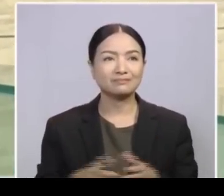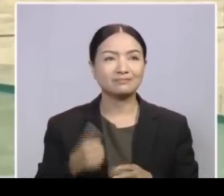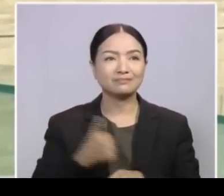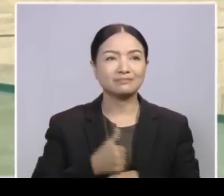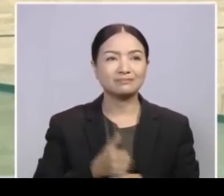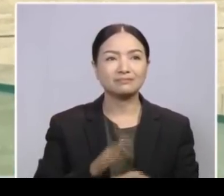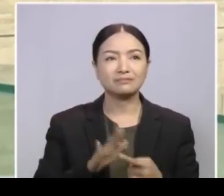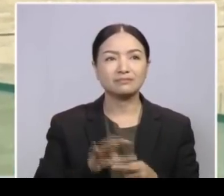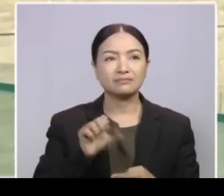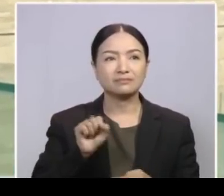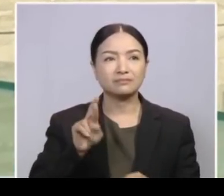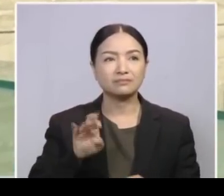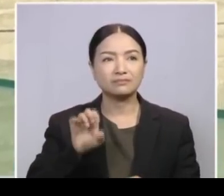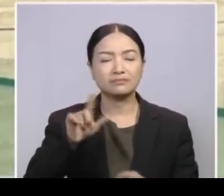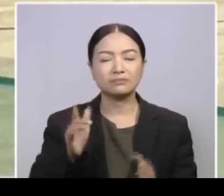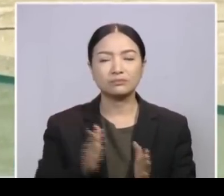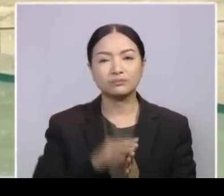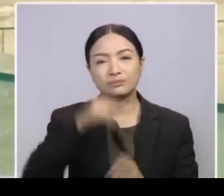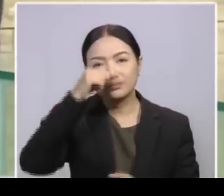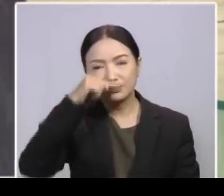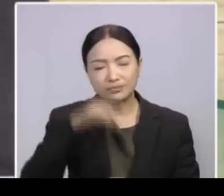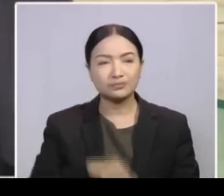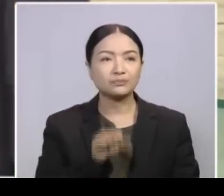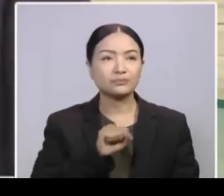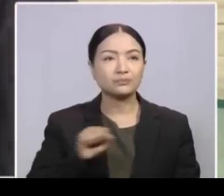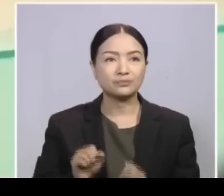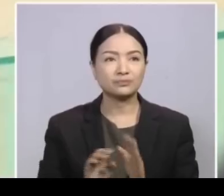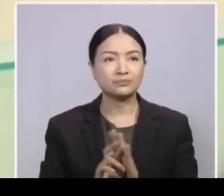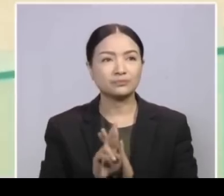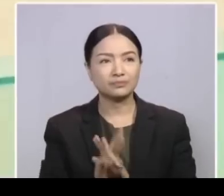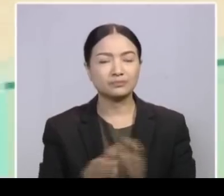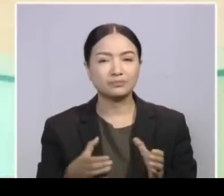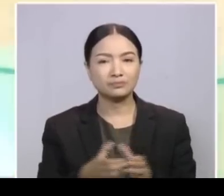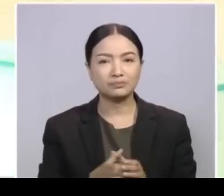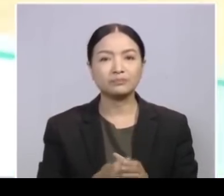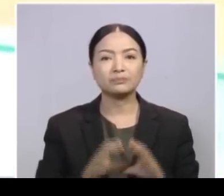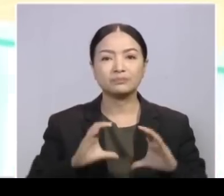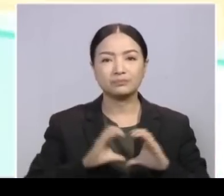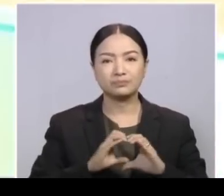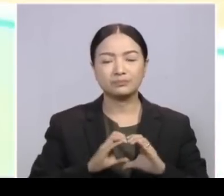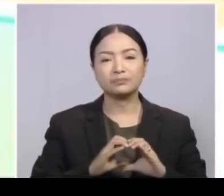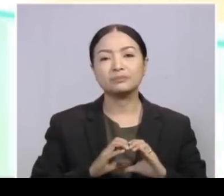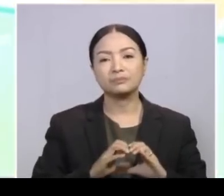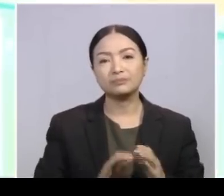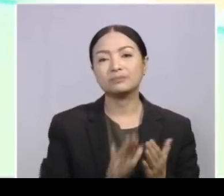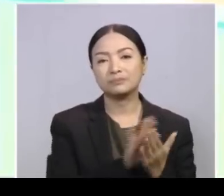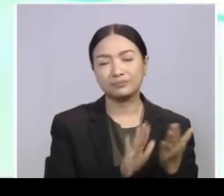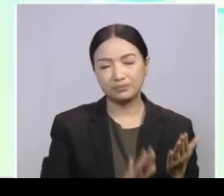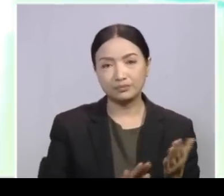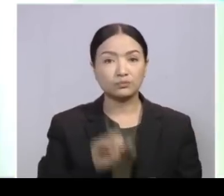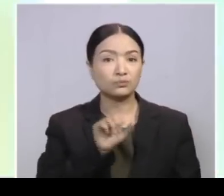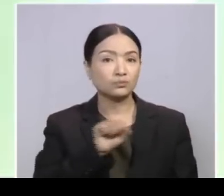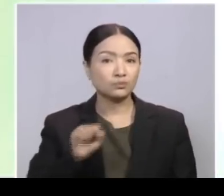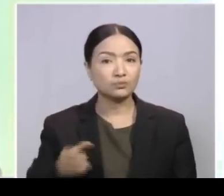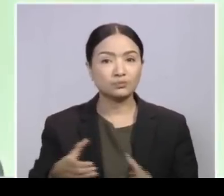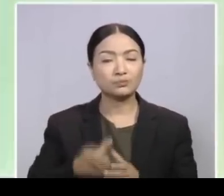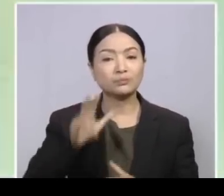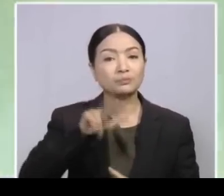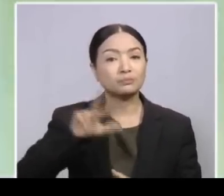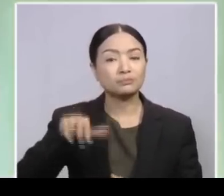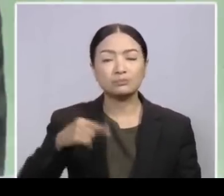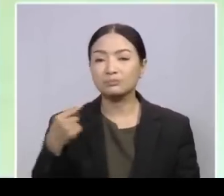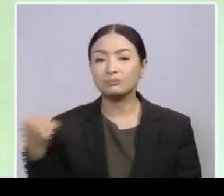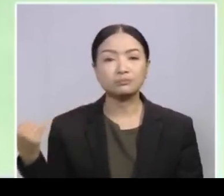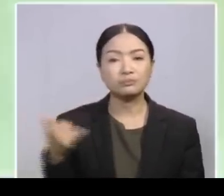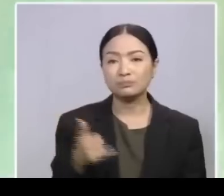ทยนายโสพลสารำส.ส.บุรีรัมย์พรรคภูมิใจไทยส่วนส.ส.พรรคเพื่อไทยนะคะที่ติดภารกิจไม่ได้ม